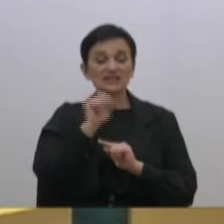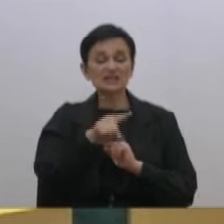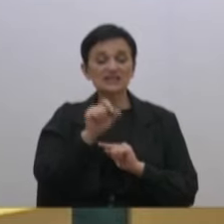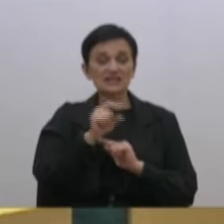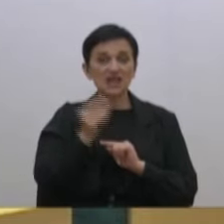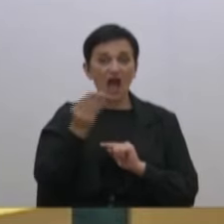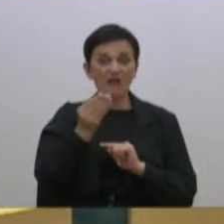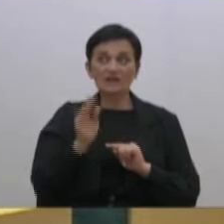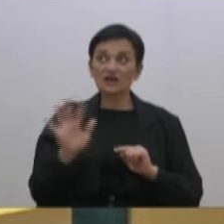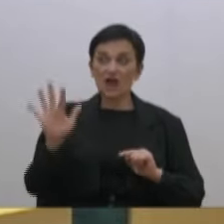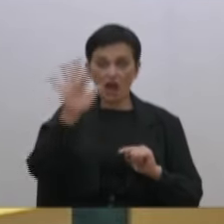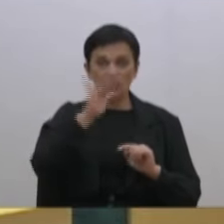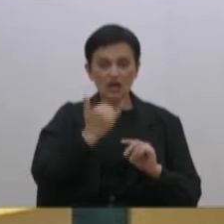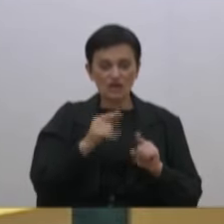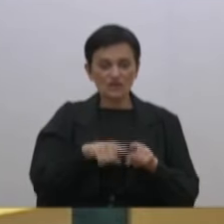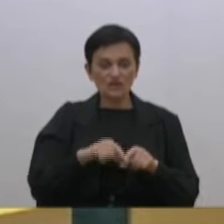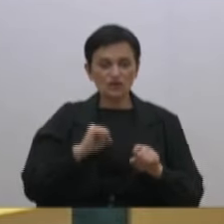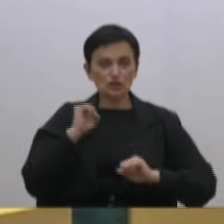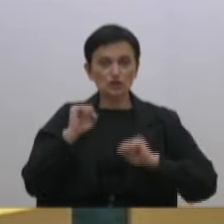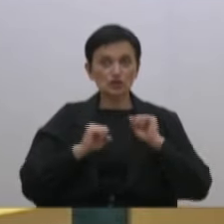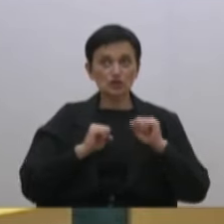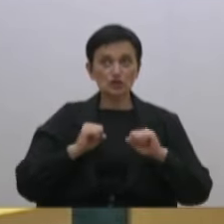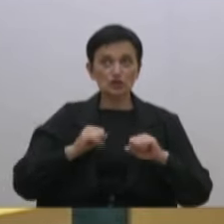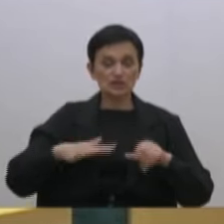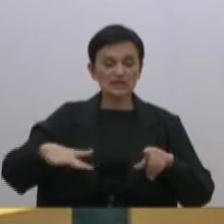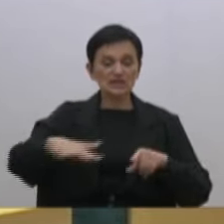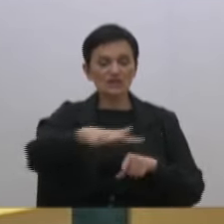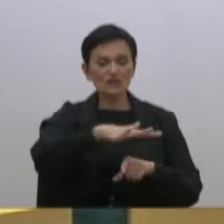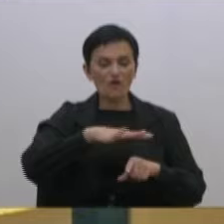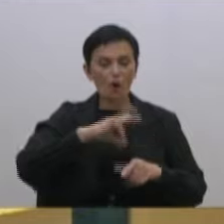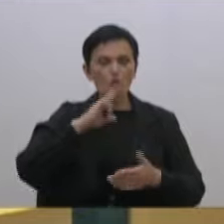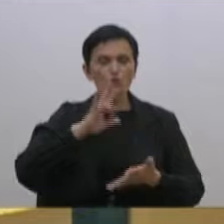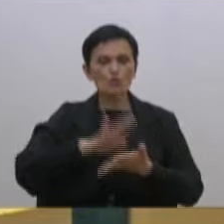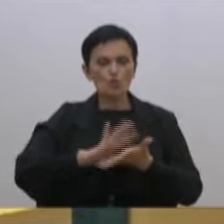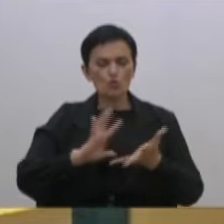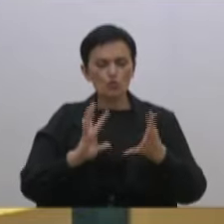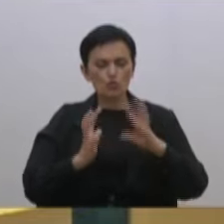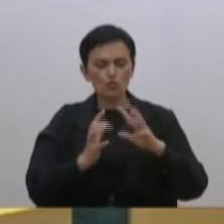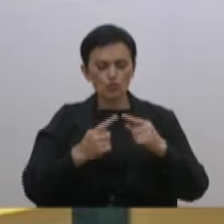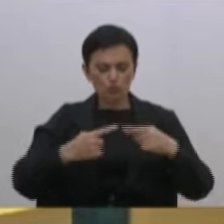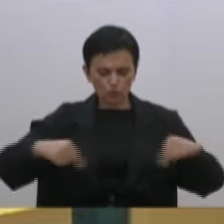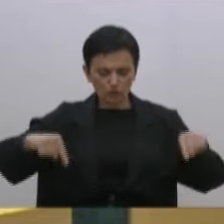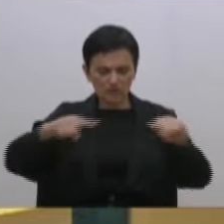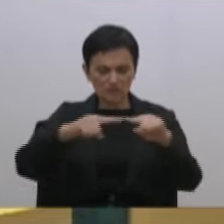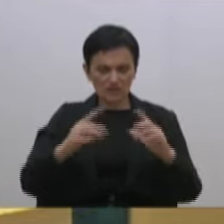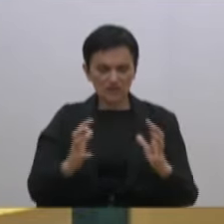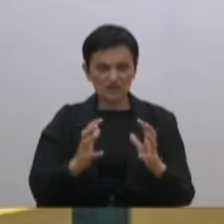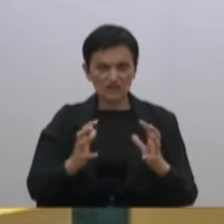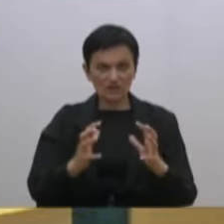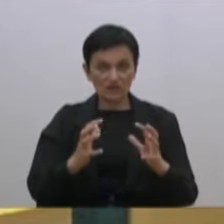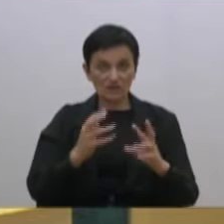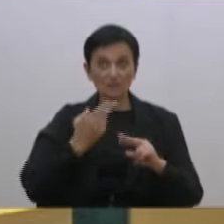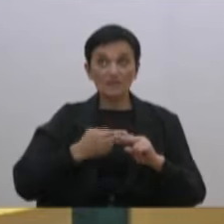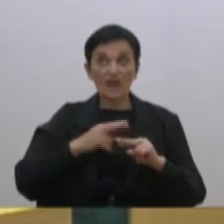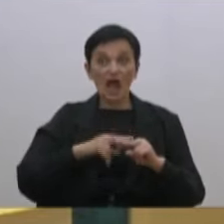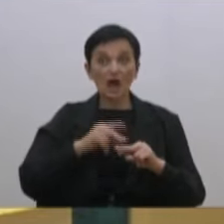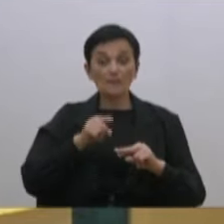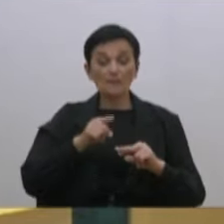ქვეყნის გარედან და დღესაც ცდილობენ, რომ ქვეყანა მუდმივი ტურბულენტობის ზონაში იმყოფებოდეს. ამის